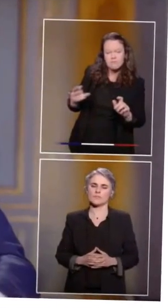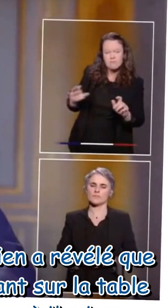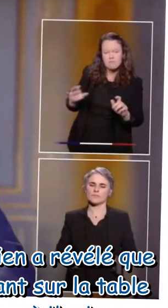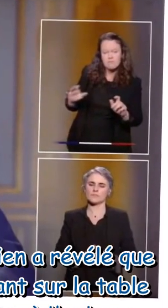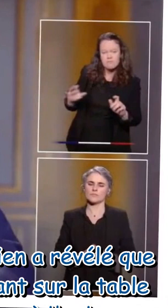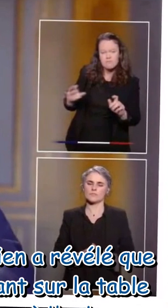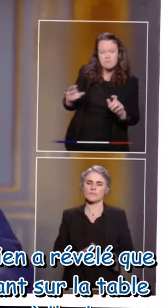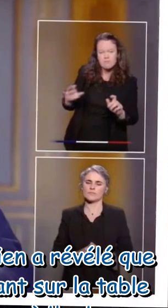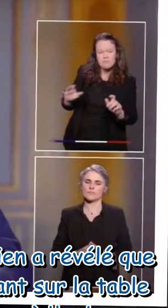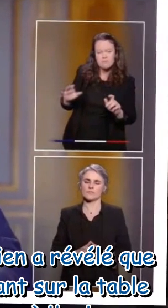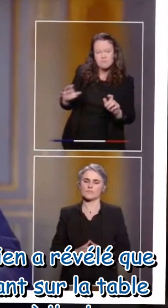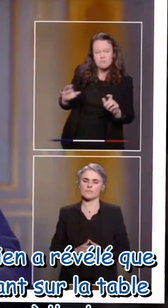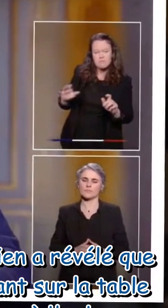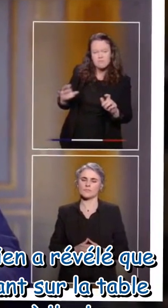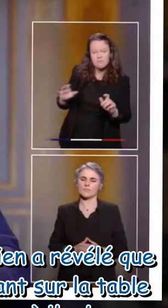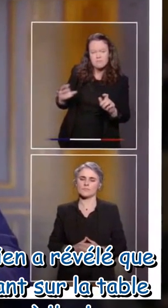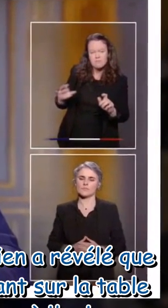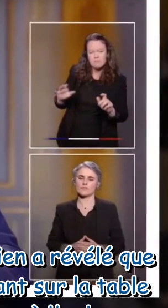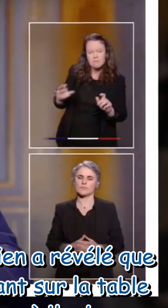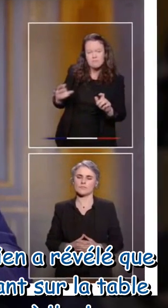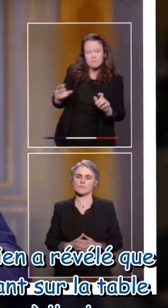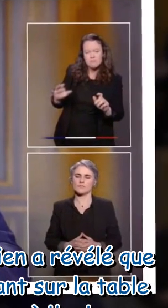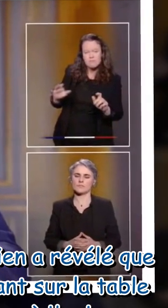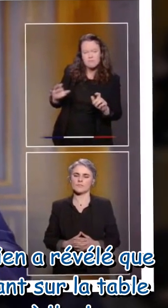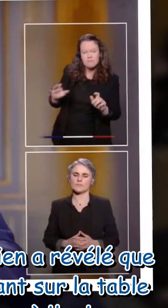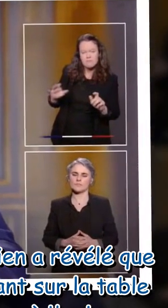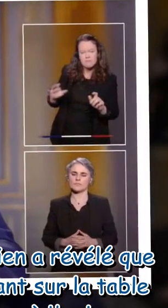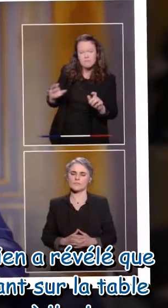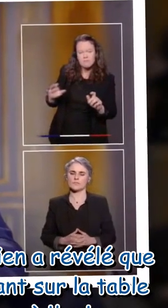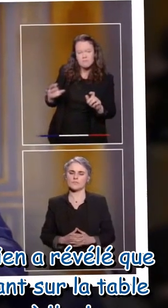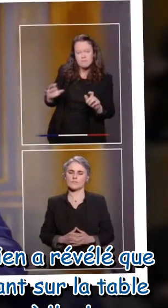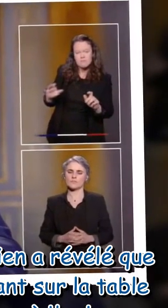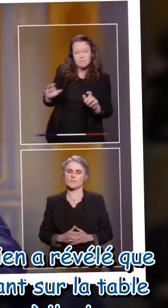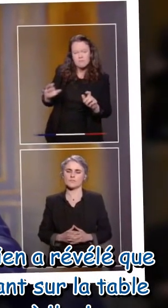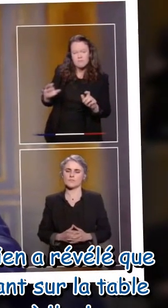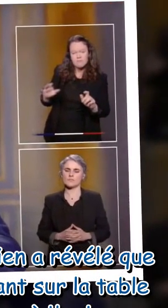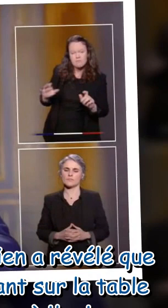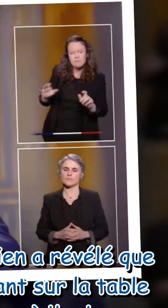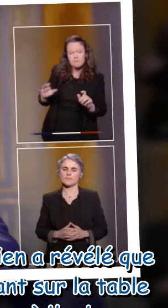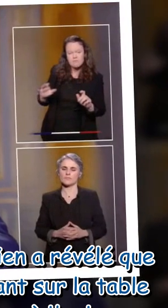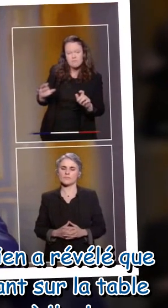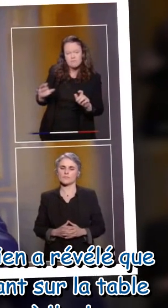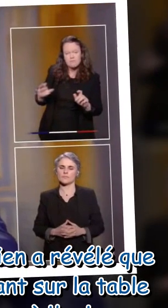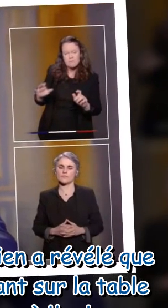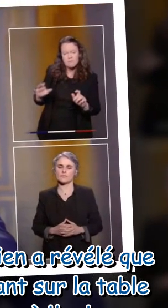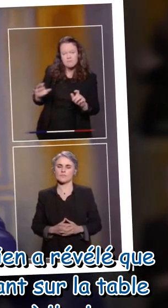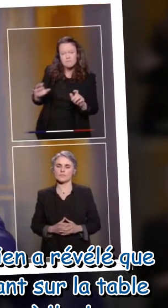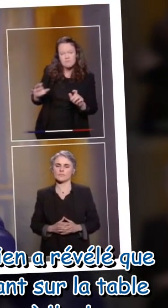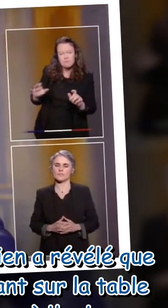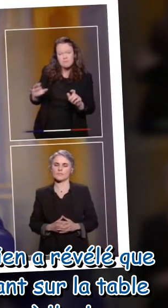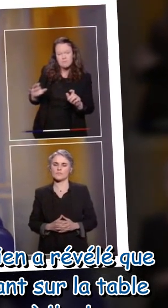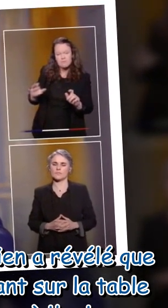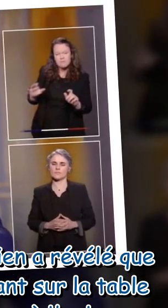Et après avoir contacté l'Élysée, le quotidien a révélé que c'était en fait le bruit de sa montre cognant sur la table qui avait motivé le mari